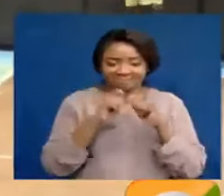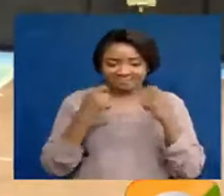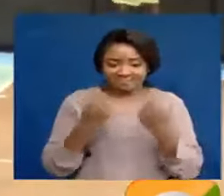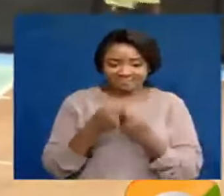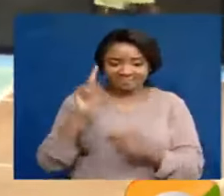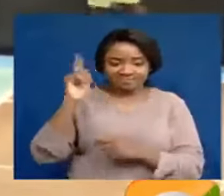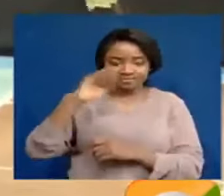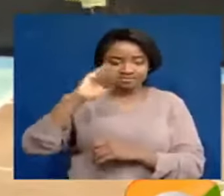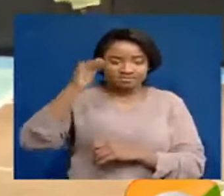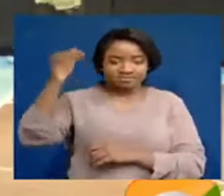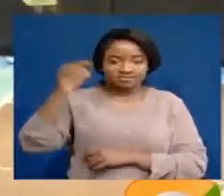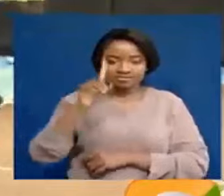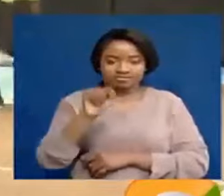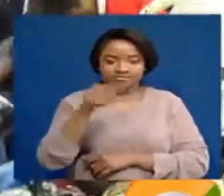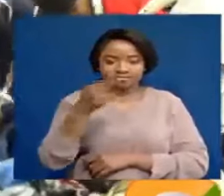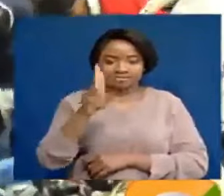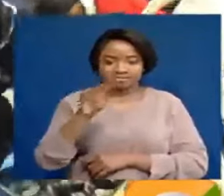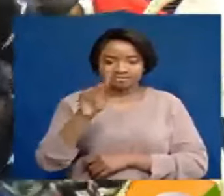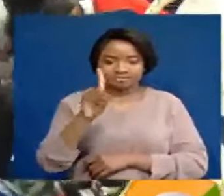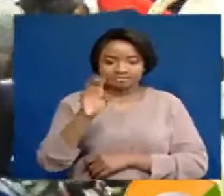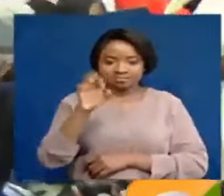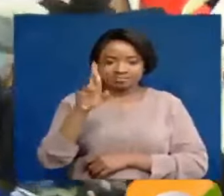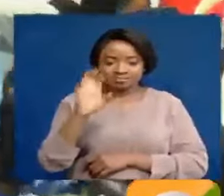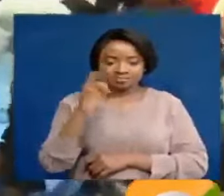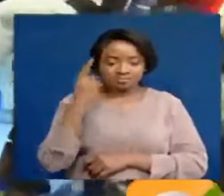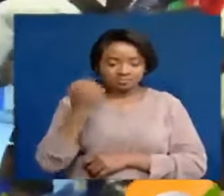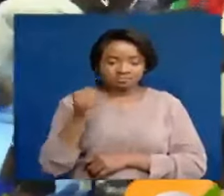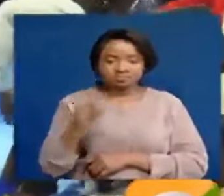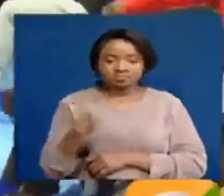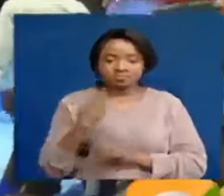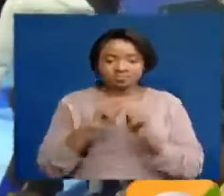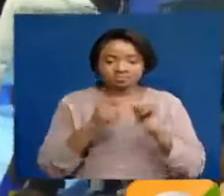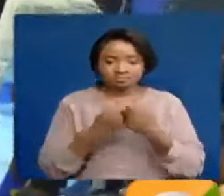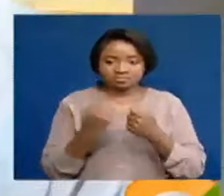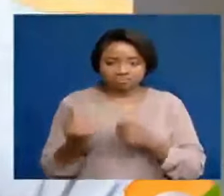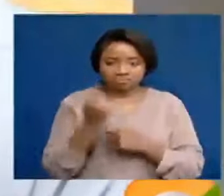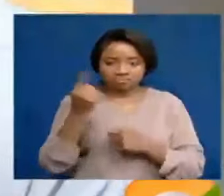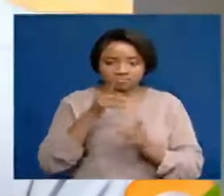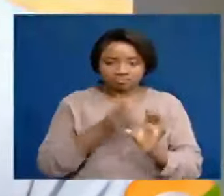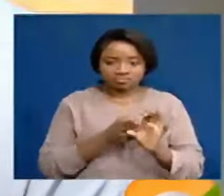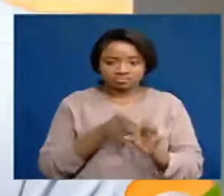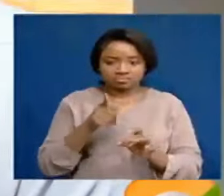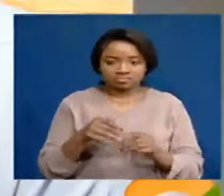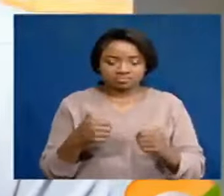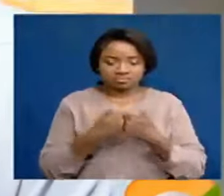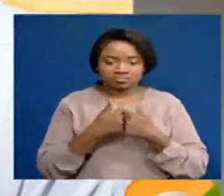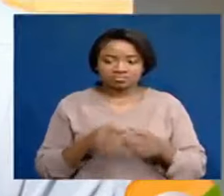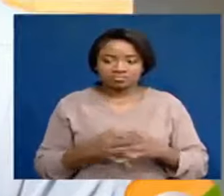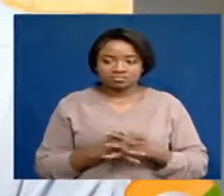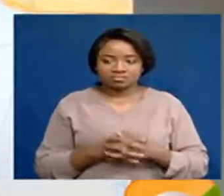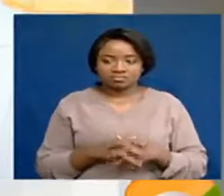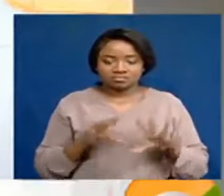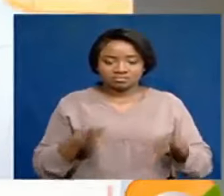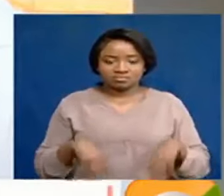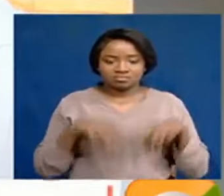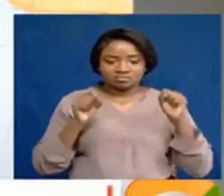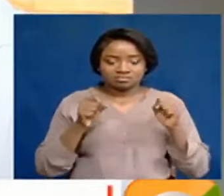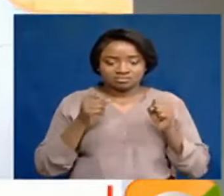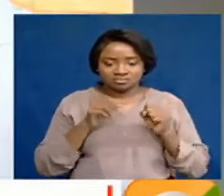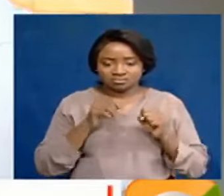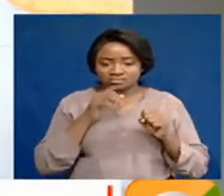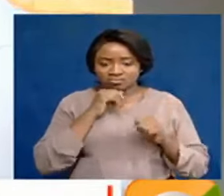Thunders, ambayo itakuwa timu ya pekee nchini Kenya kushiriki mashindano hayo. Chairman Otula, the federation, on the other day saying